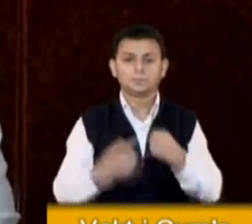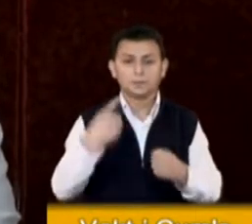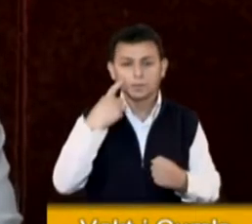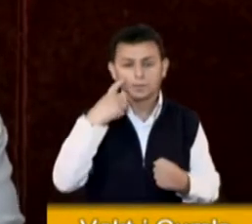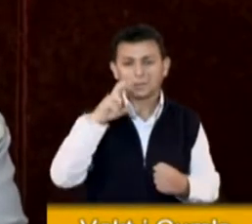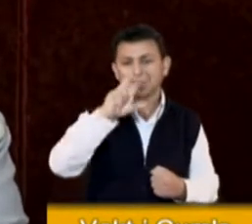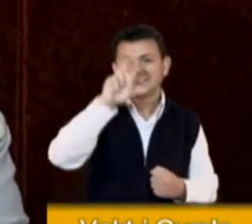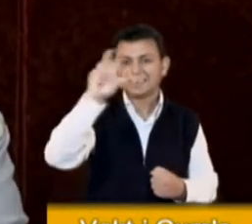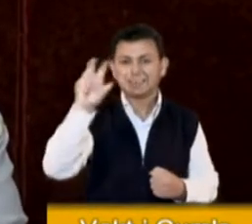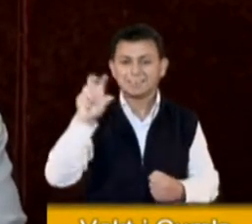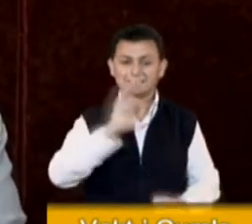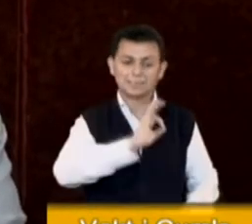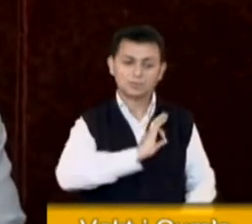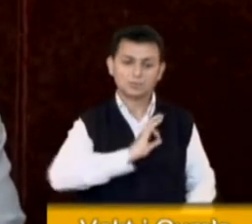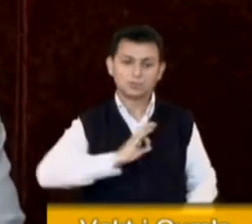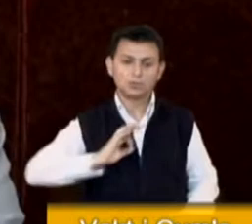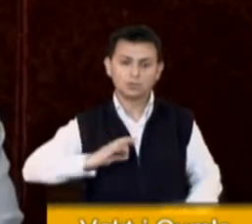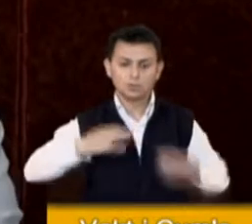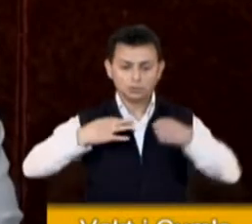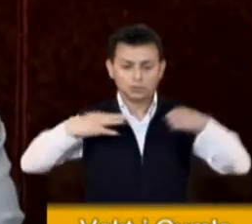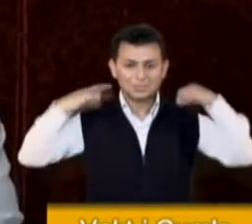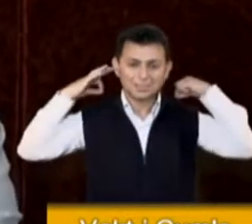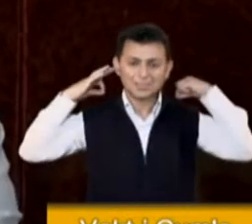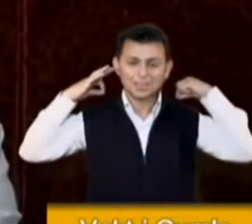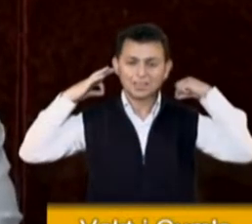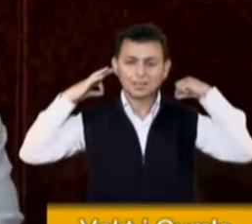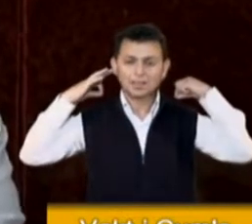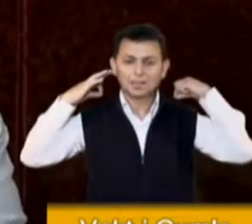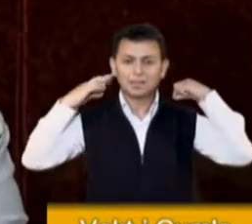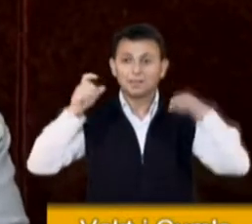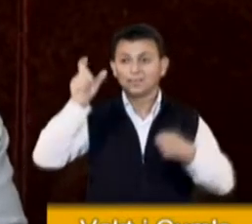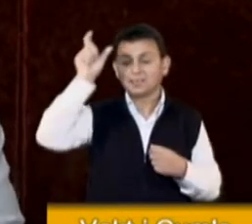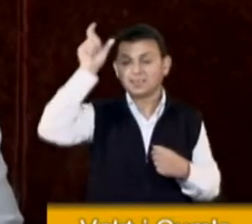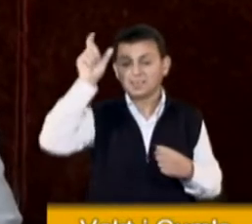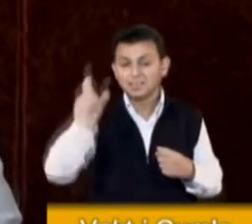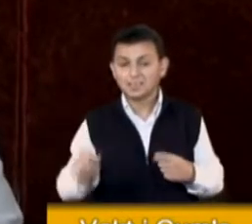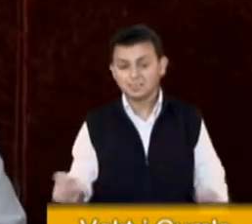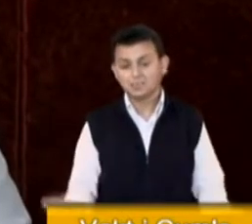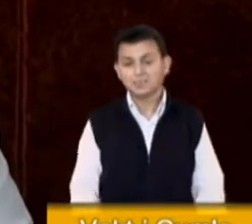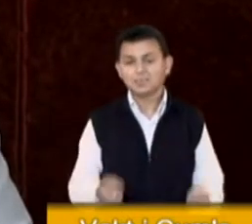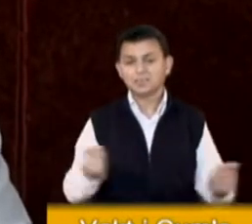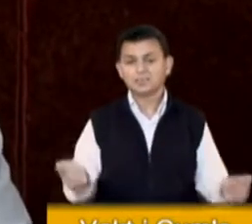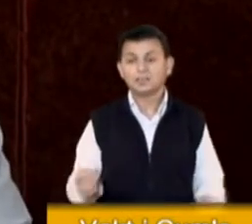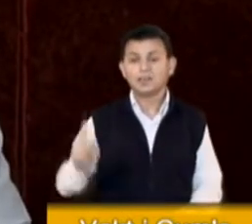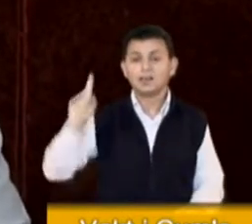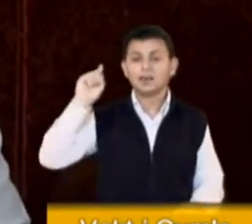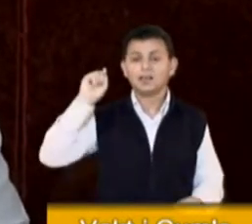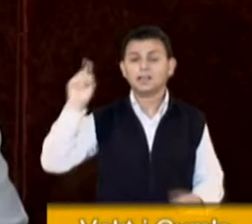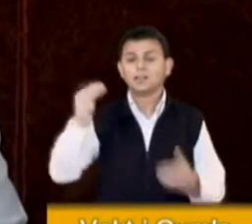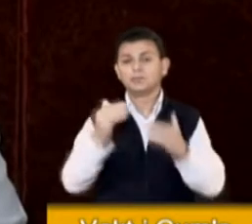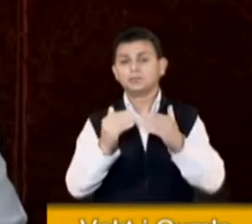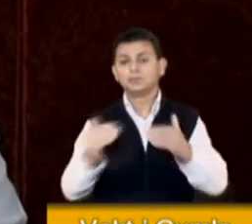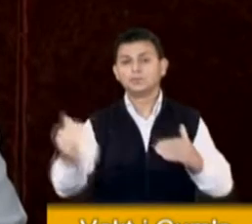Nazar boncuğu asan kimsenin İşini Allah Celle Celaluhu tamamlamasın. Muhterem